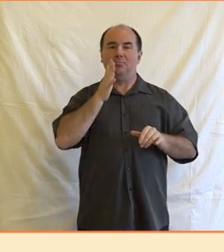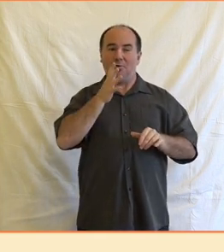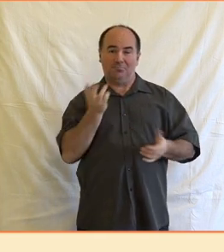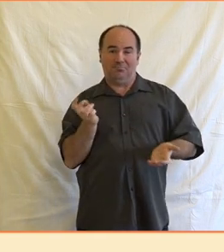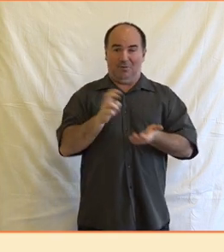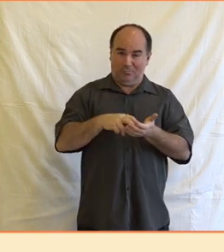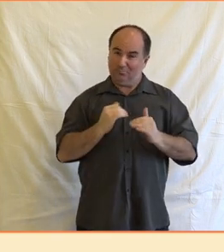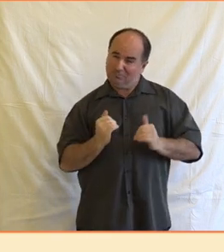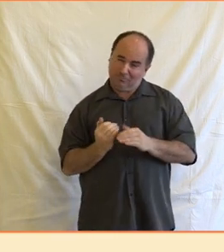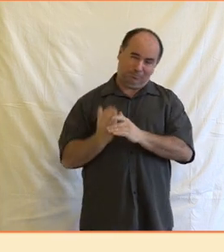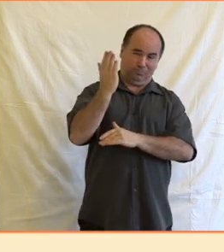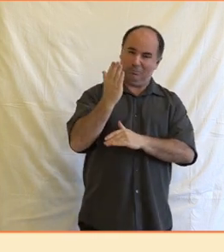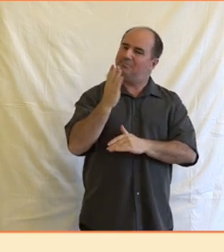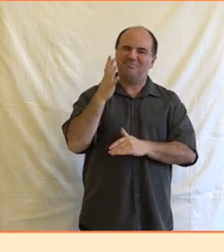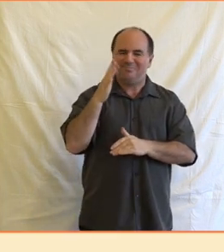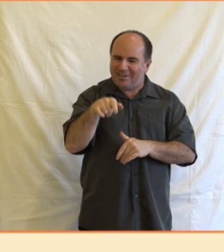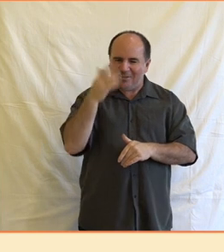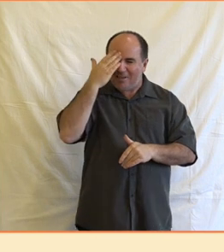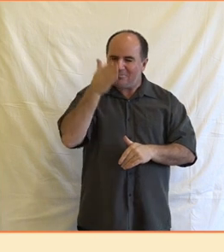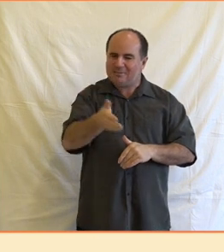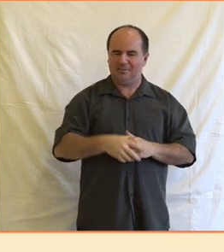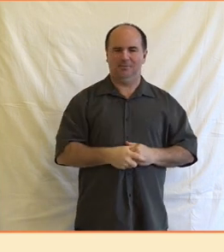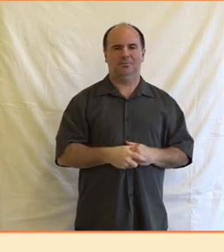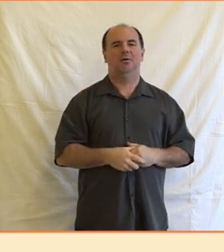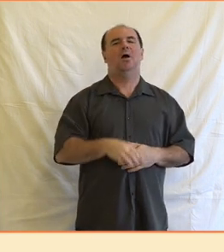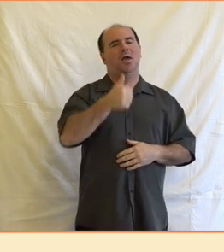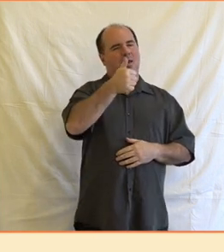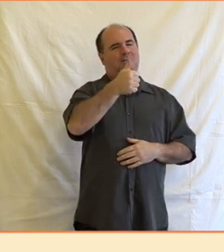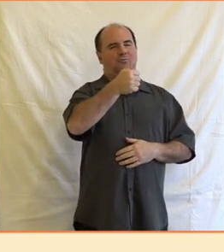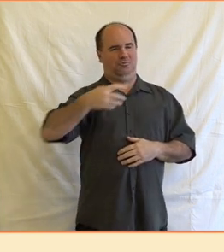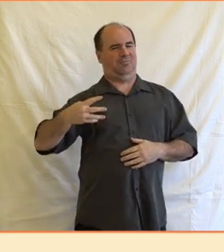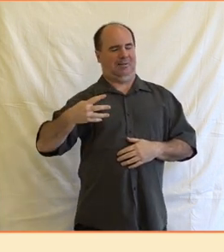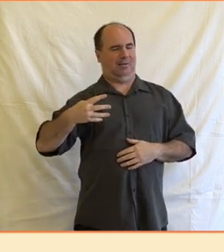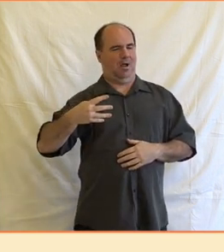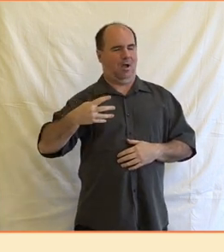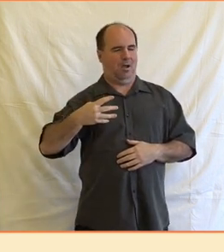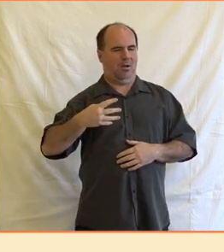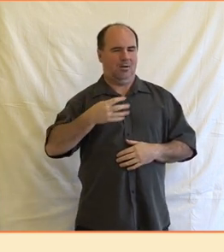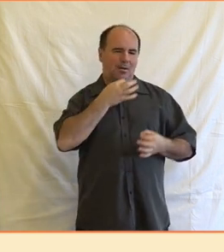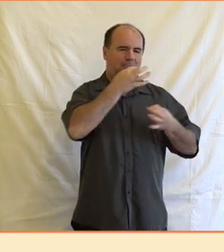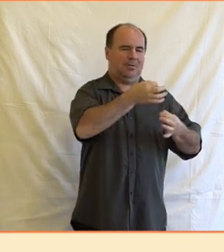inteligence. Zhruba čtvrtina respondentů je skeptická, protože ta vidí